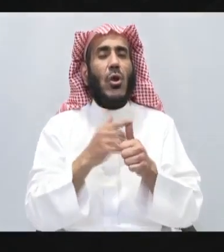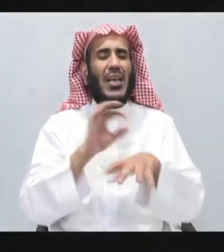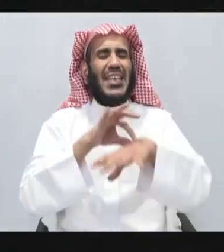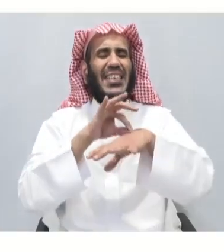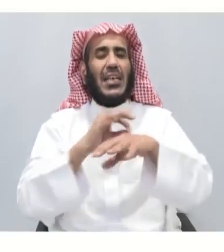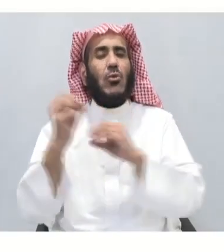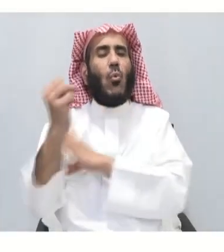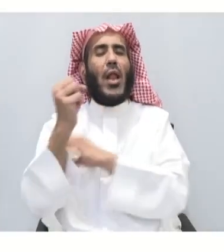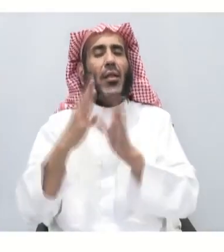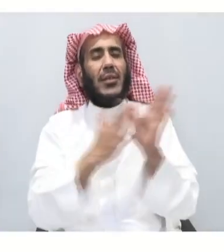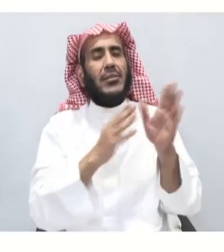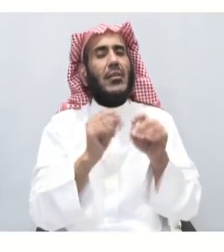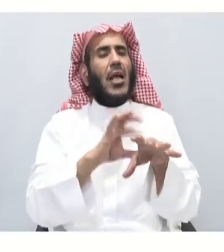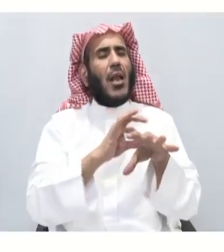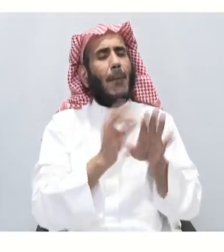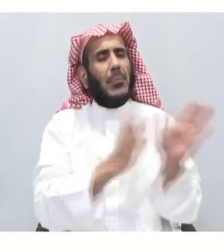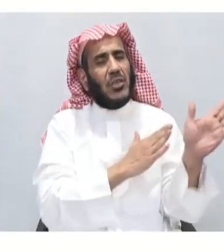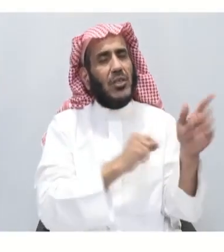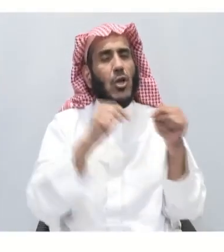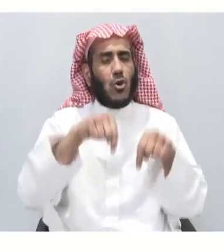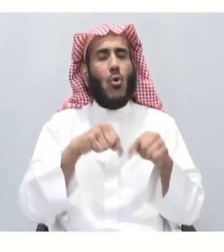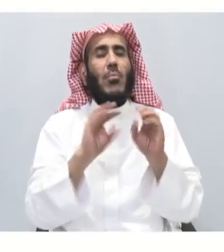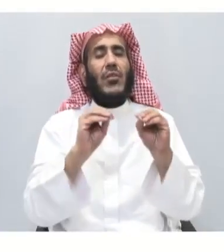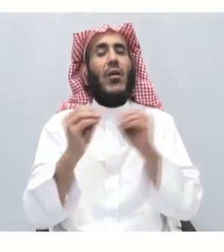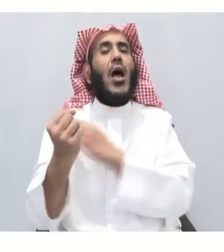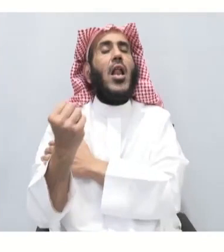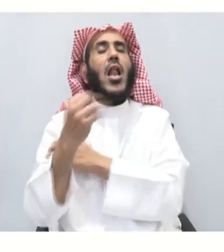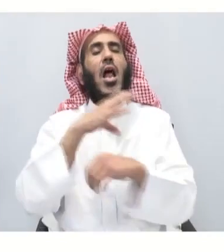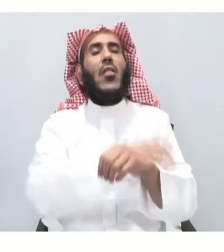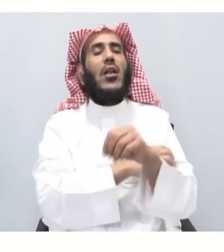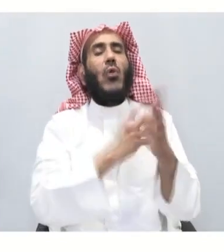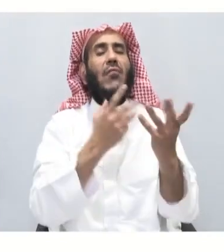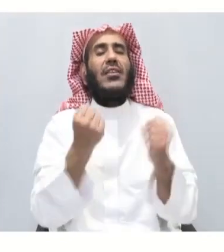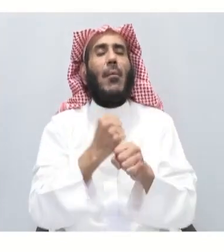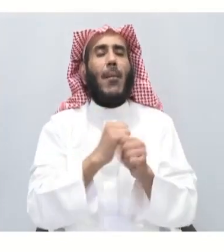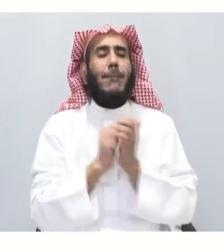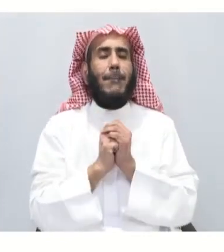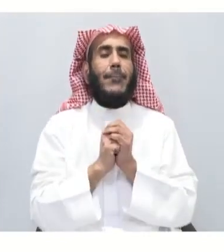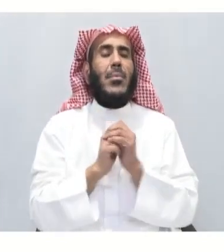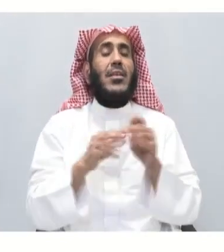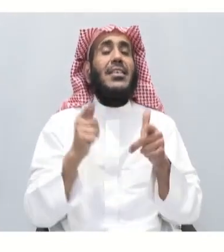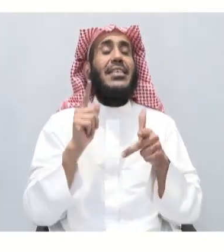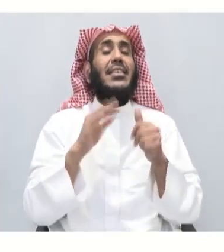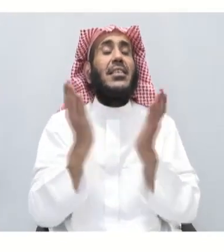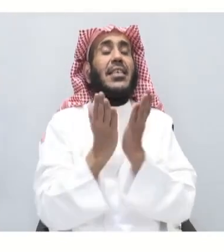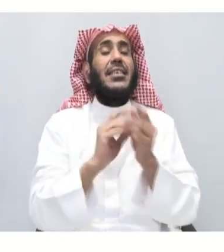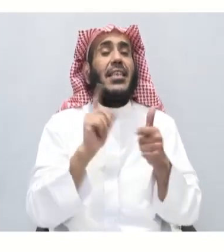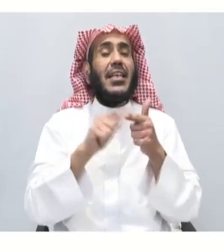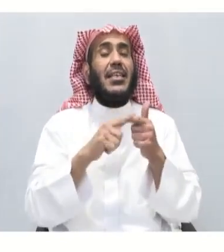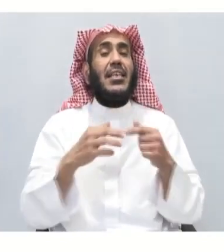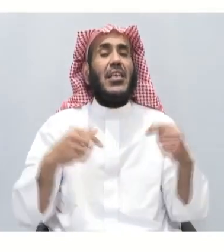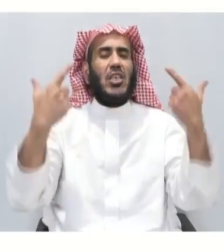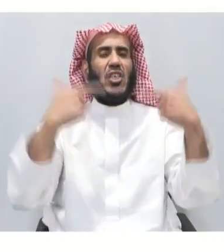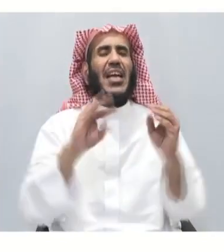والعضلات انتهينا من الجلد اليوم سوف نتعرف على العضلات وكيف تعمل الدرس الثاني الجهاز